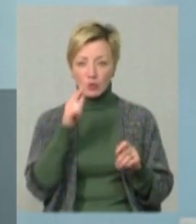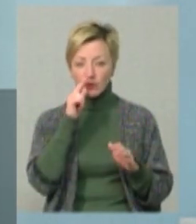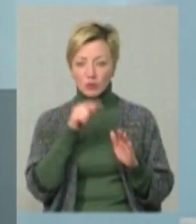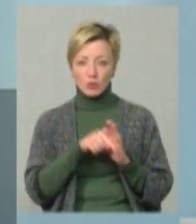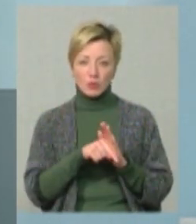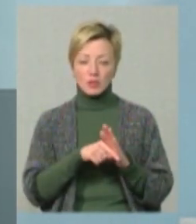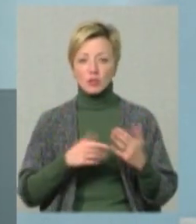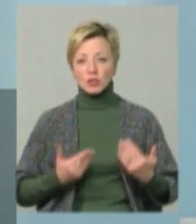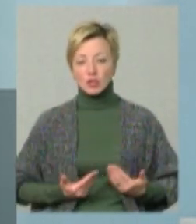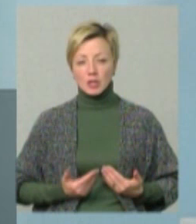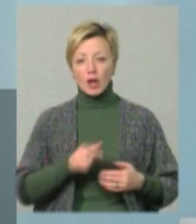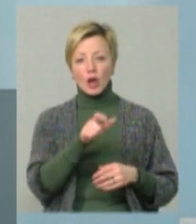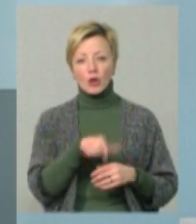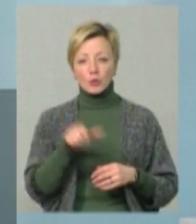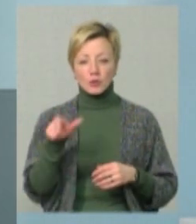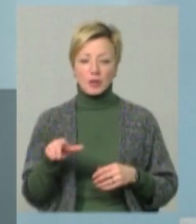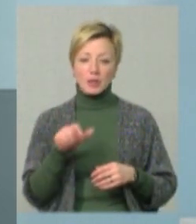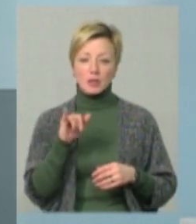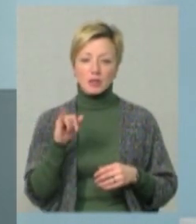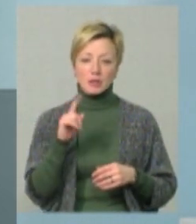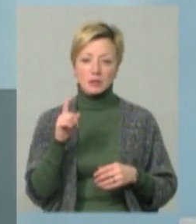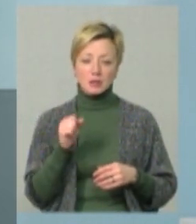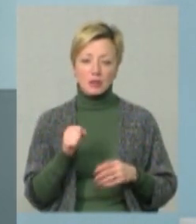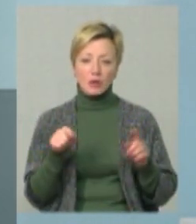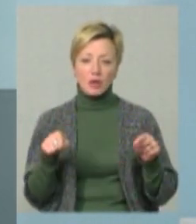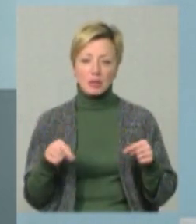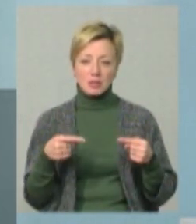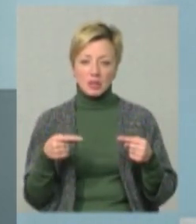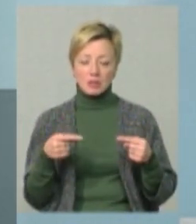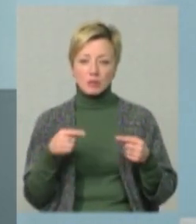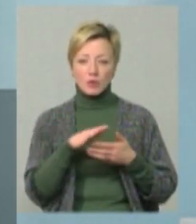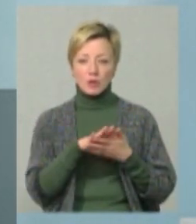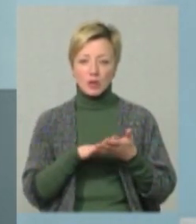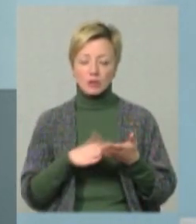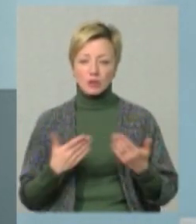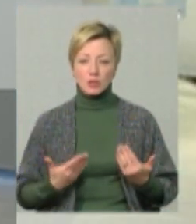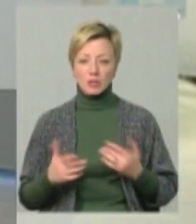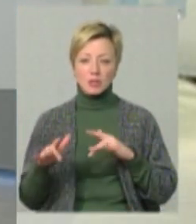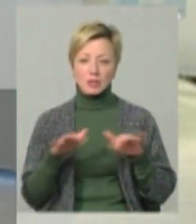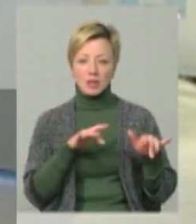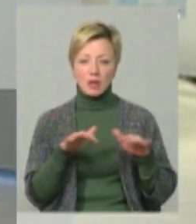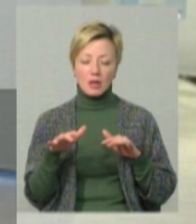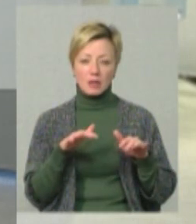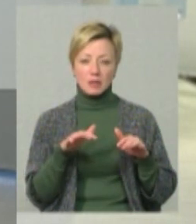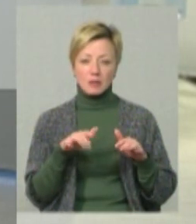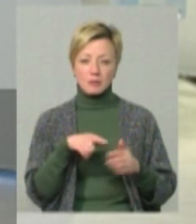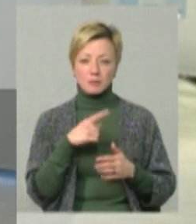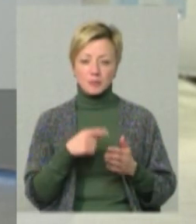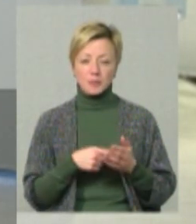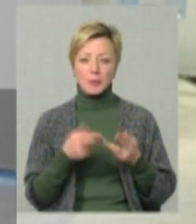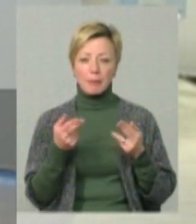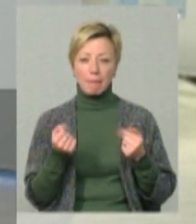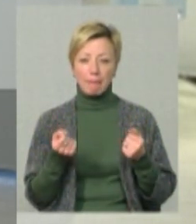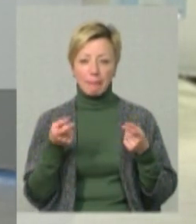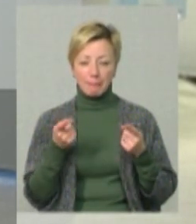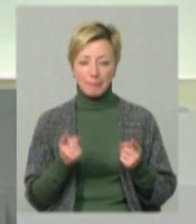вторгнення, відповідальність і за життя людей, і за організацію, і подальшу життєдіяльність, власне.